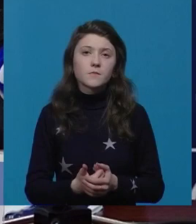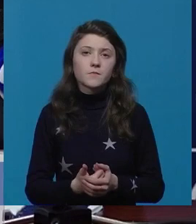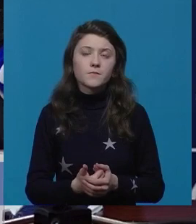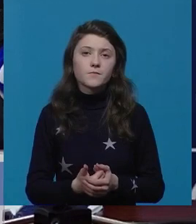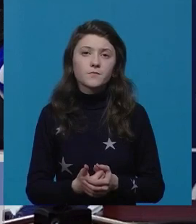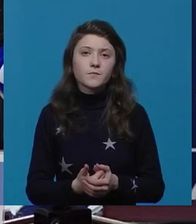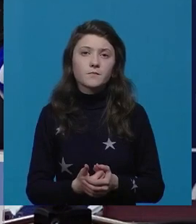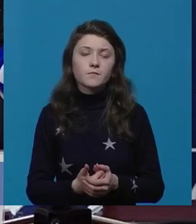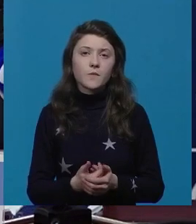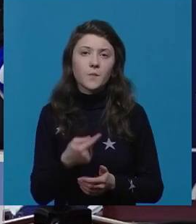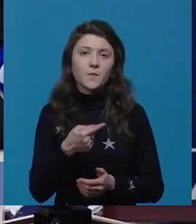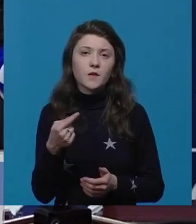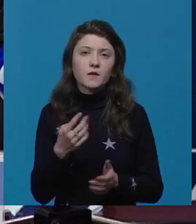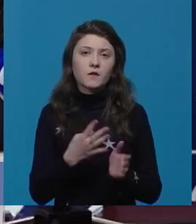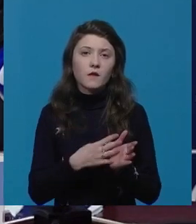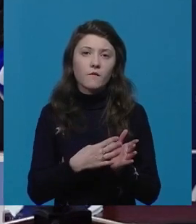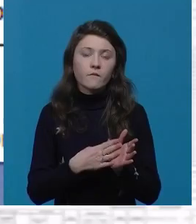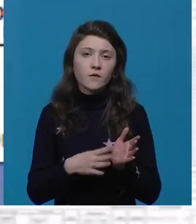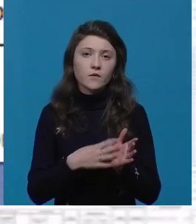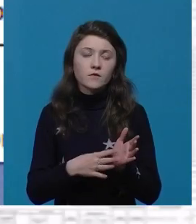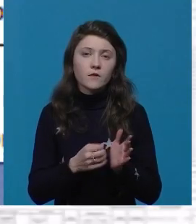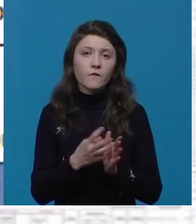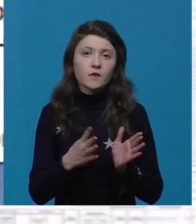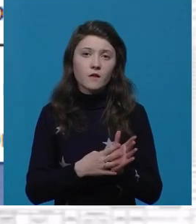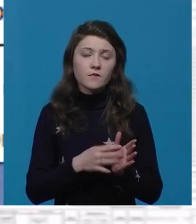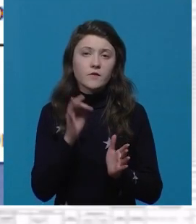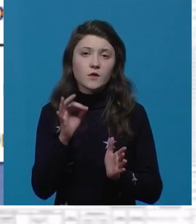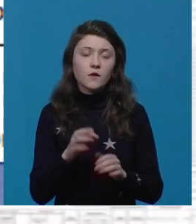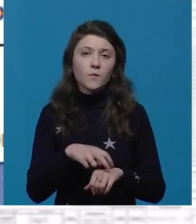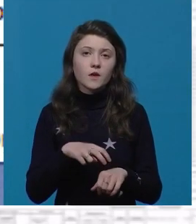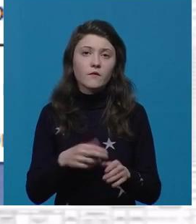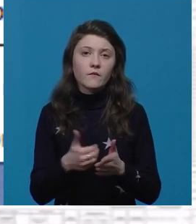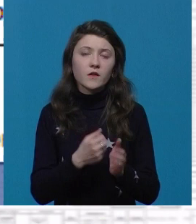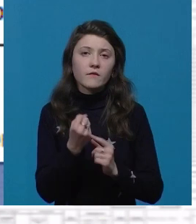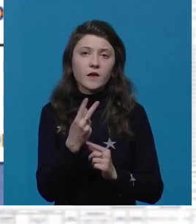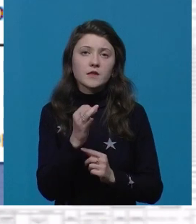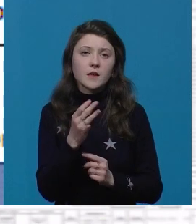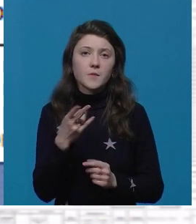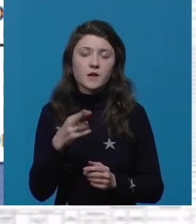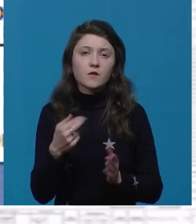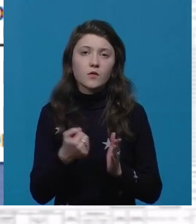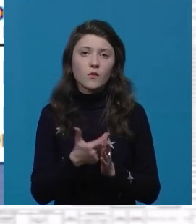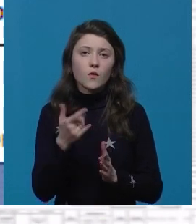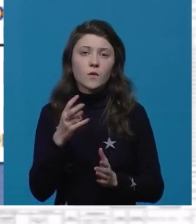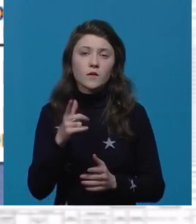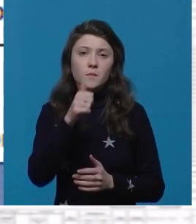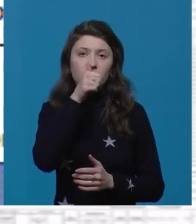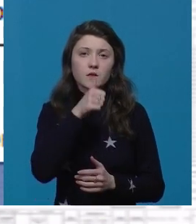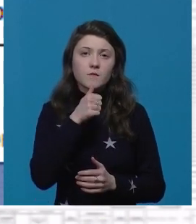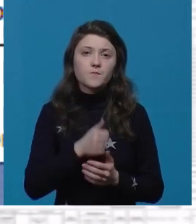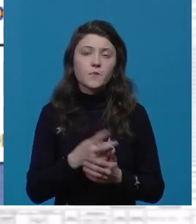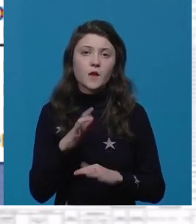35,585 мінус 19,5% податків. Від 12 серпня до грудня місяця. На руки я